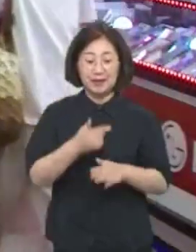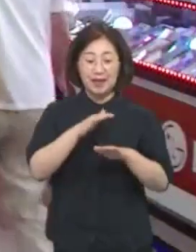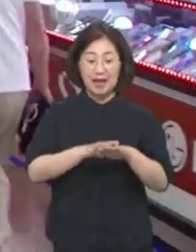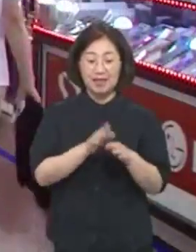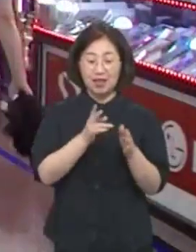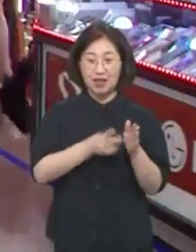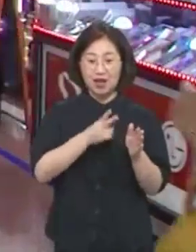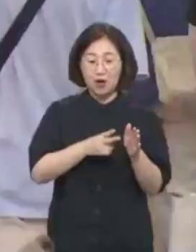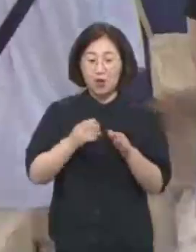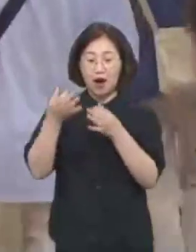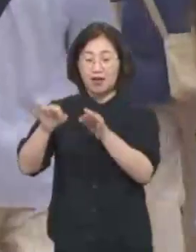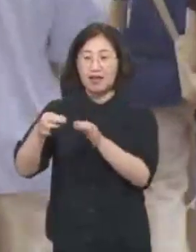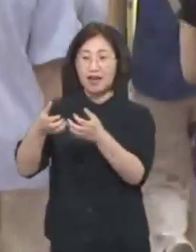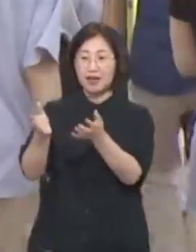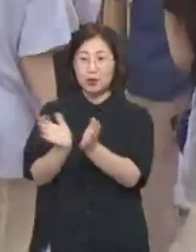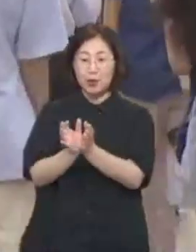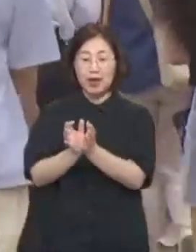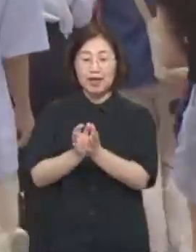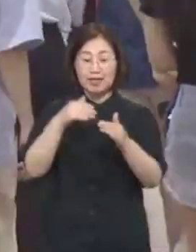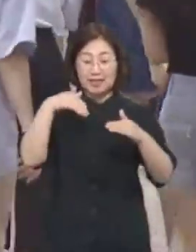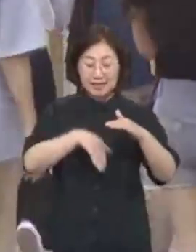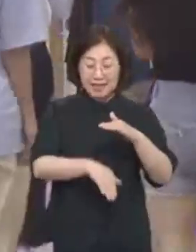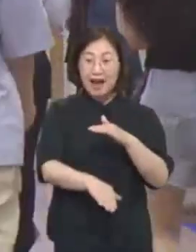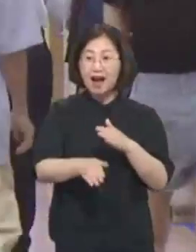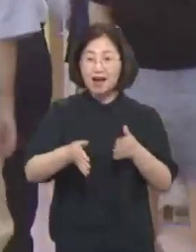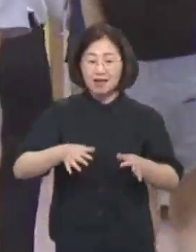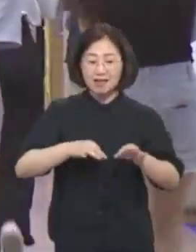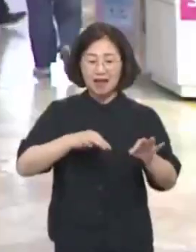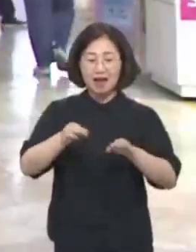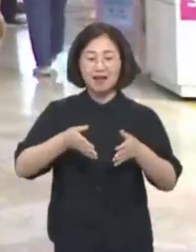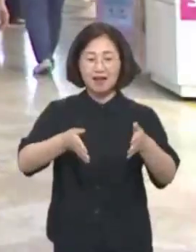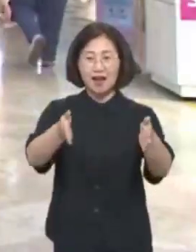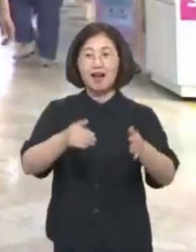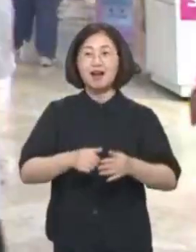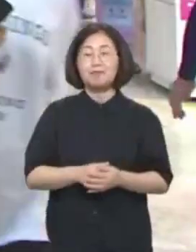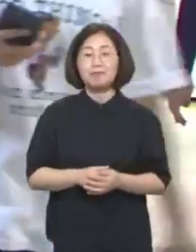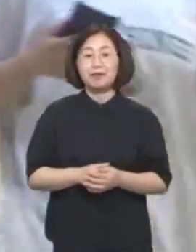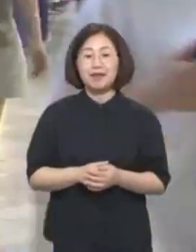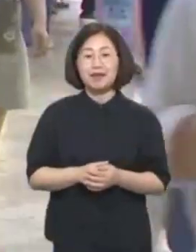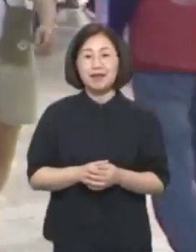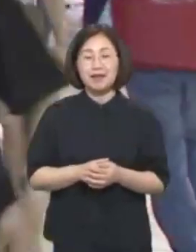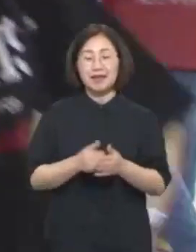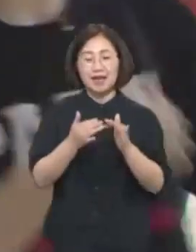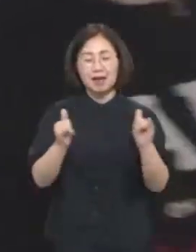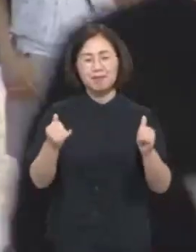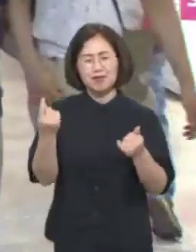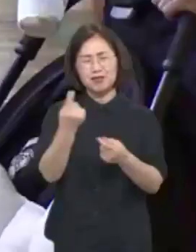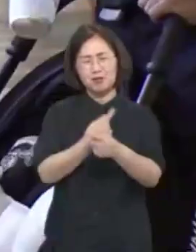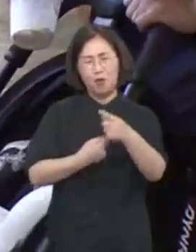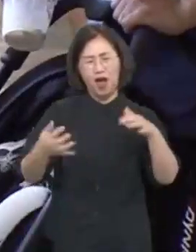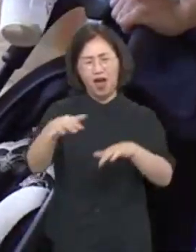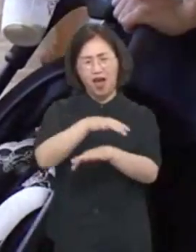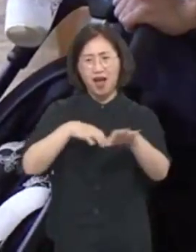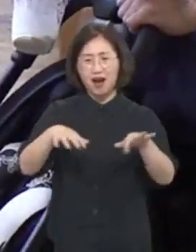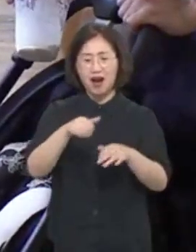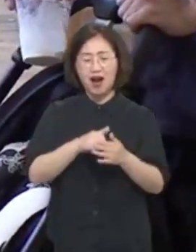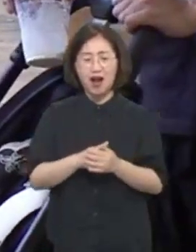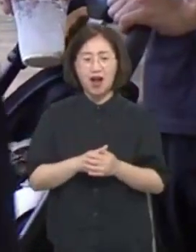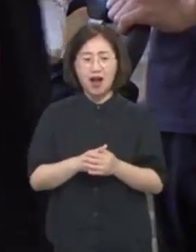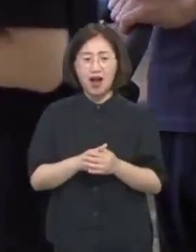대전역과 은행동 사이에 있는 대전 지하상가. 평일인데도 나들이를 나온 사람들로 북적입니다.